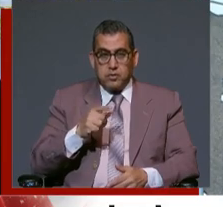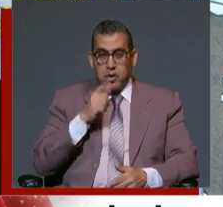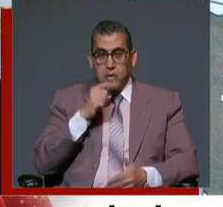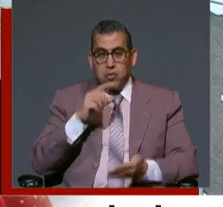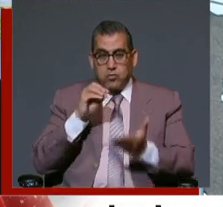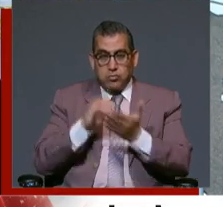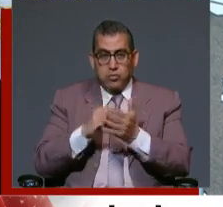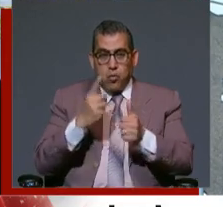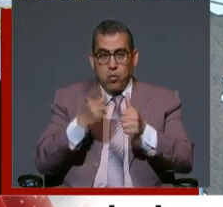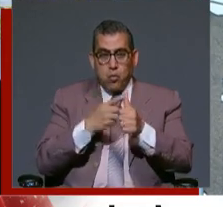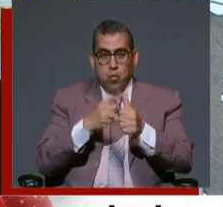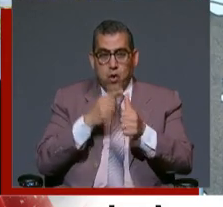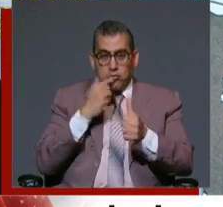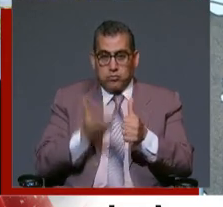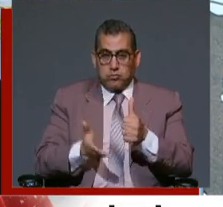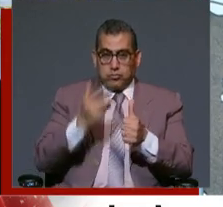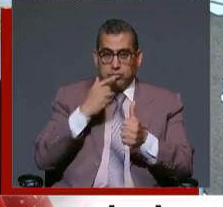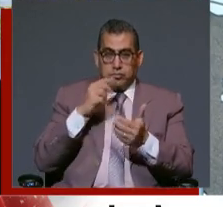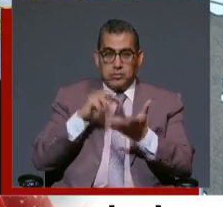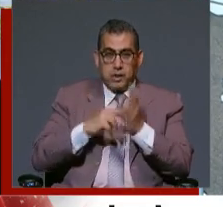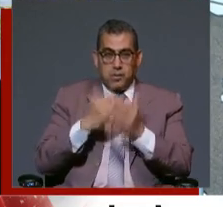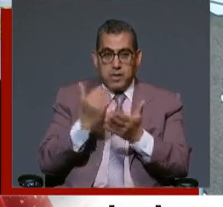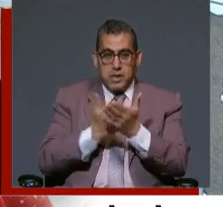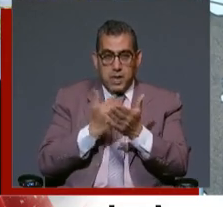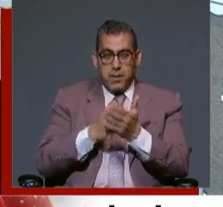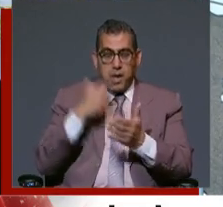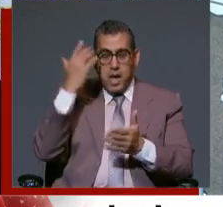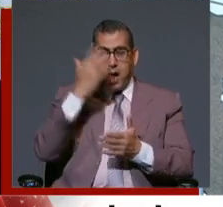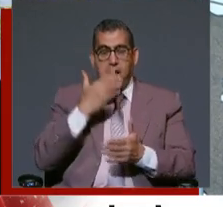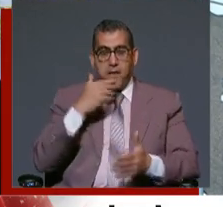فقط من المشكلة الهائلة لتمويل التنمية في إفريقيا.